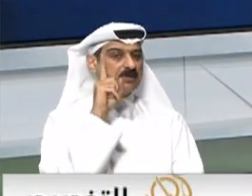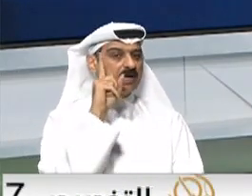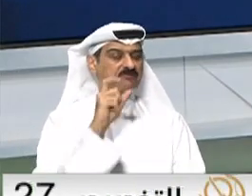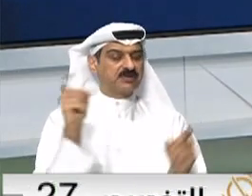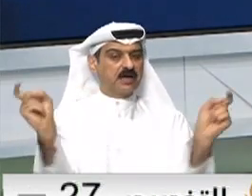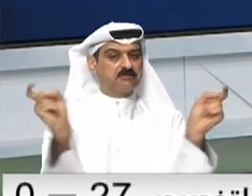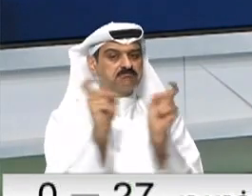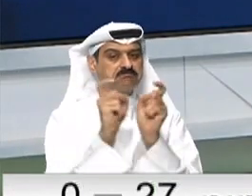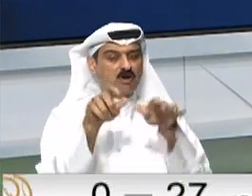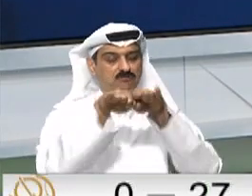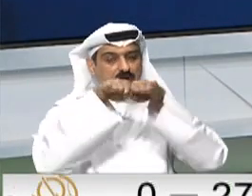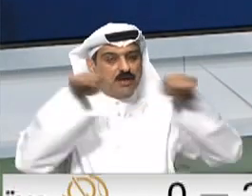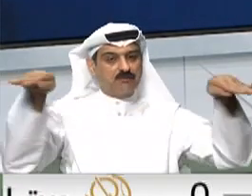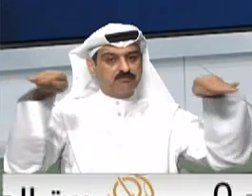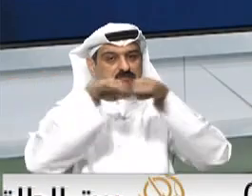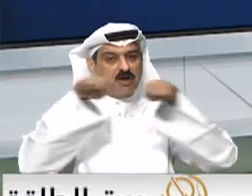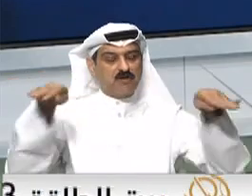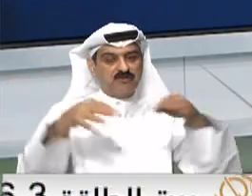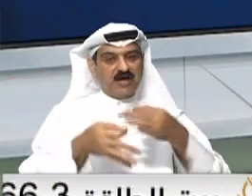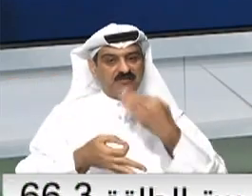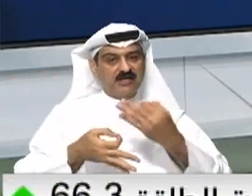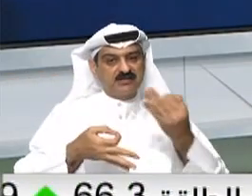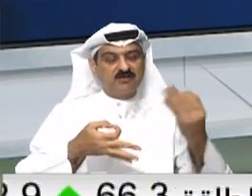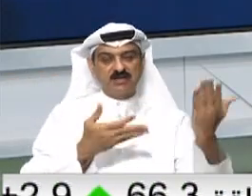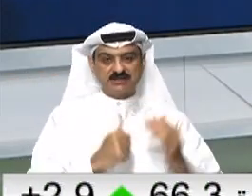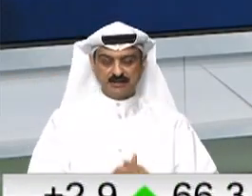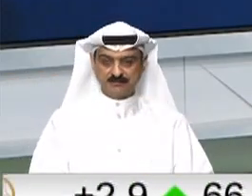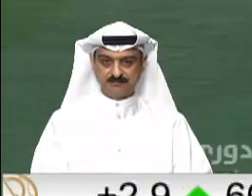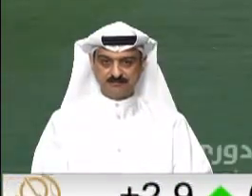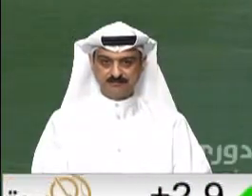مباراه مثيره الى التفاصيل